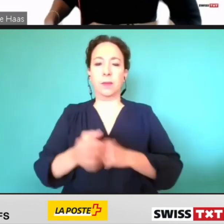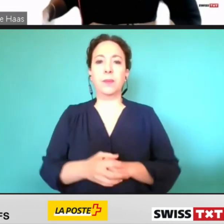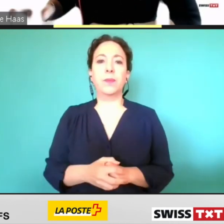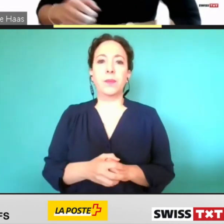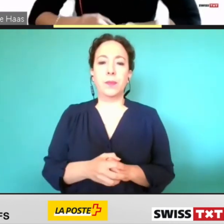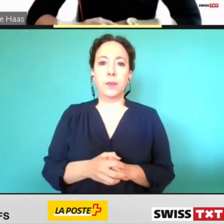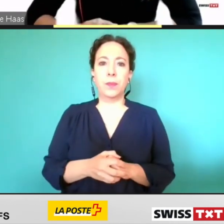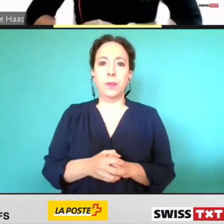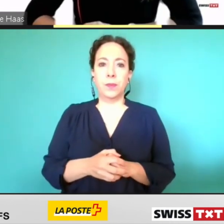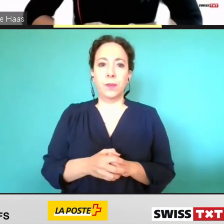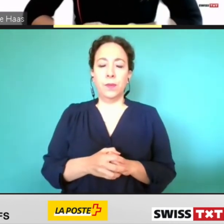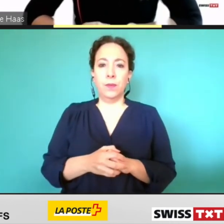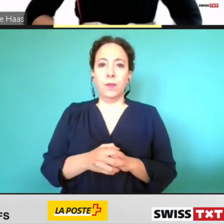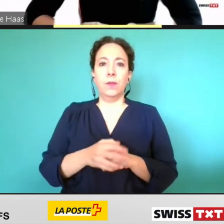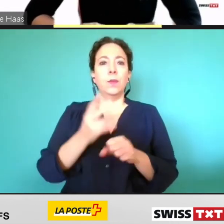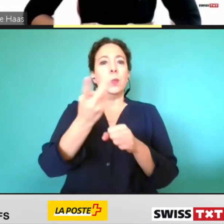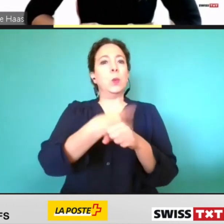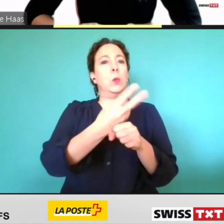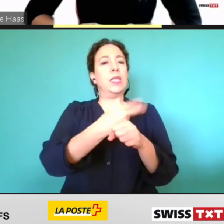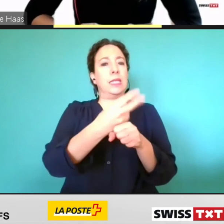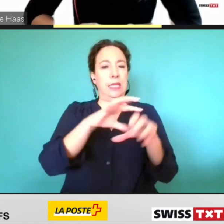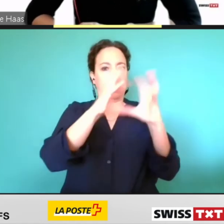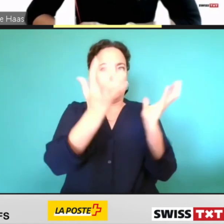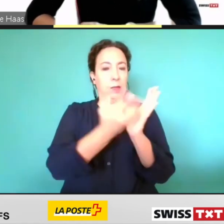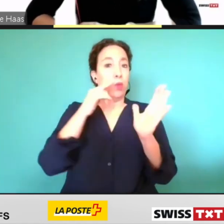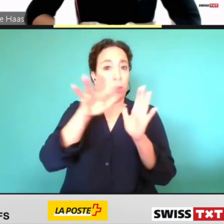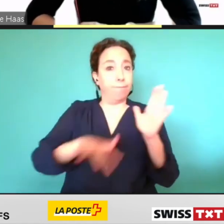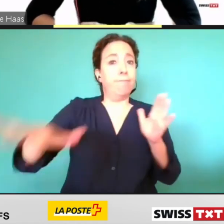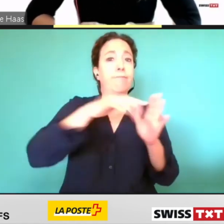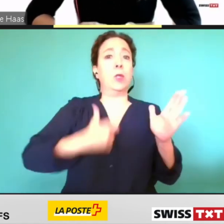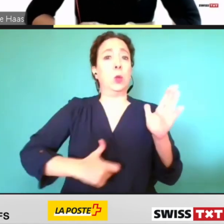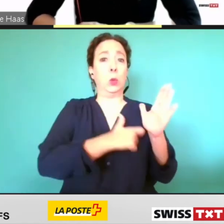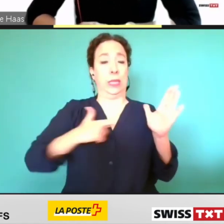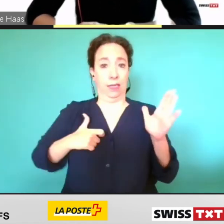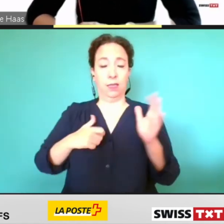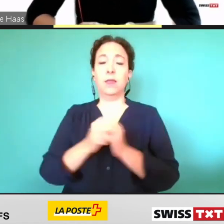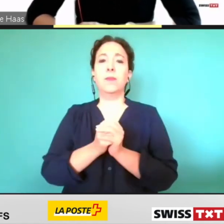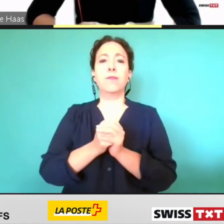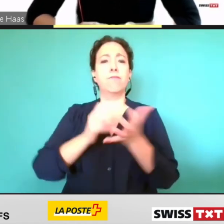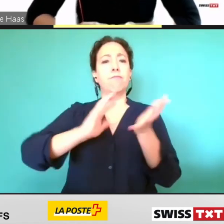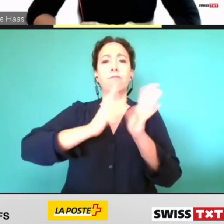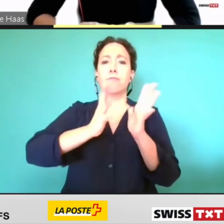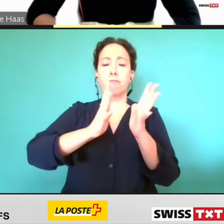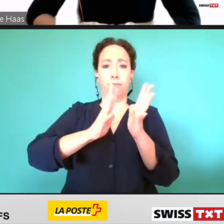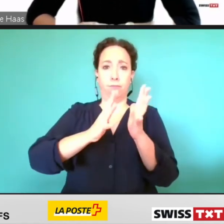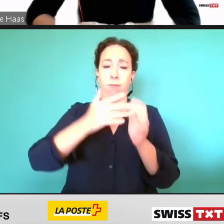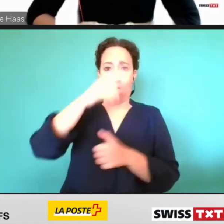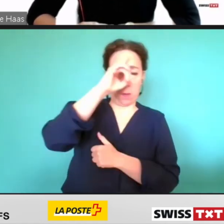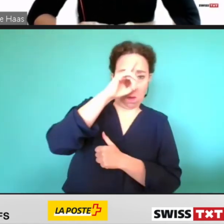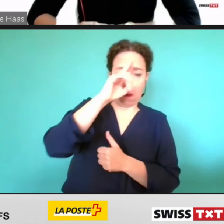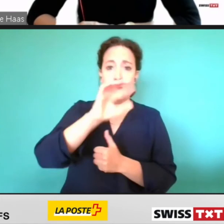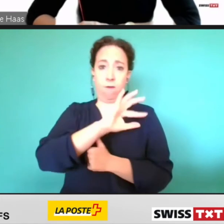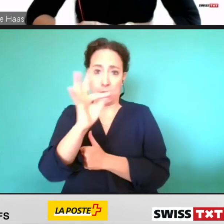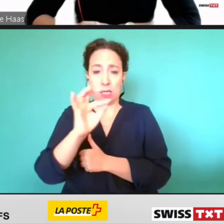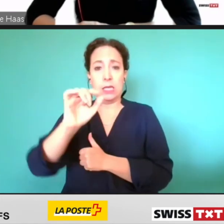Étant donné que l'outil doit être utilisé dans toute la Suisse, la langue des signes est assurée en allemand, français et